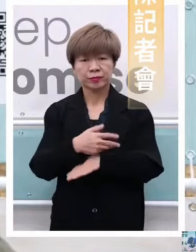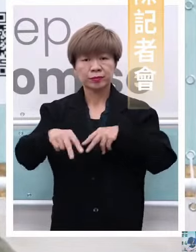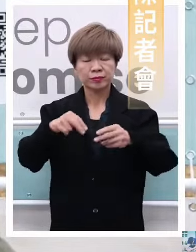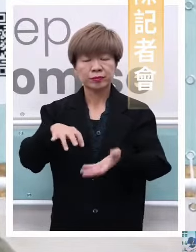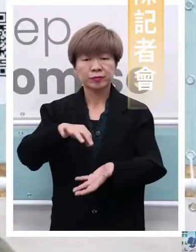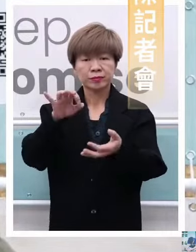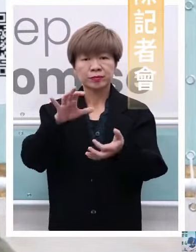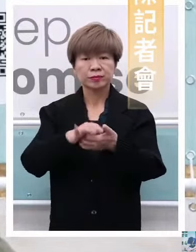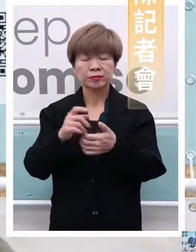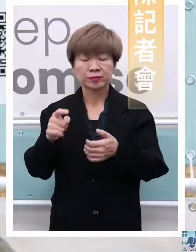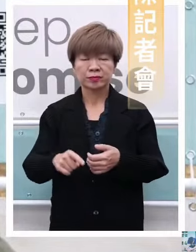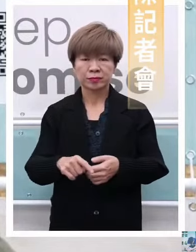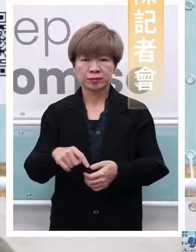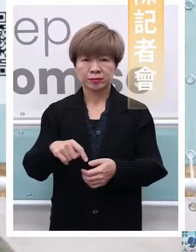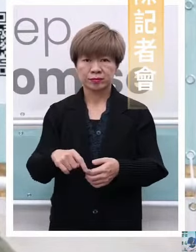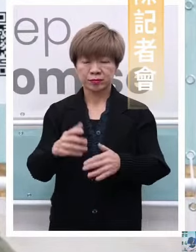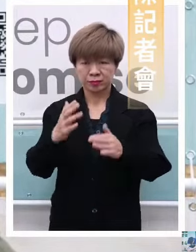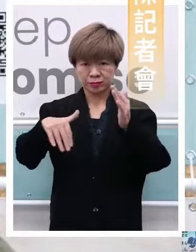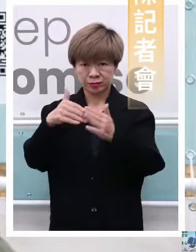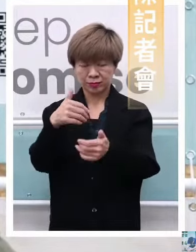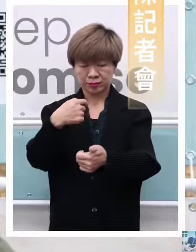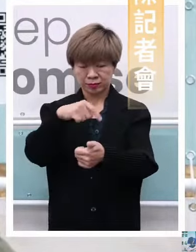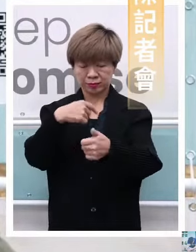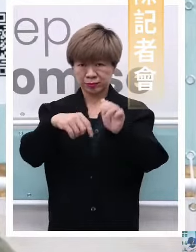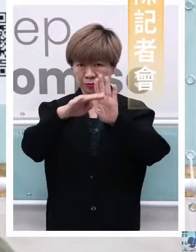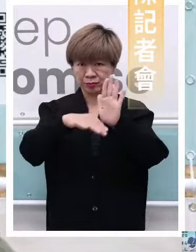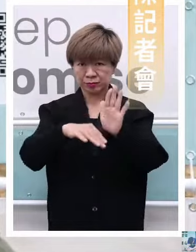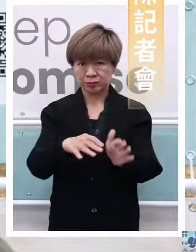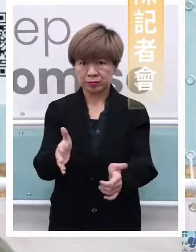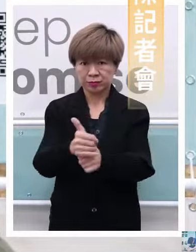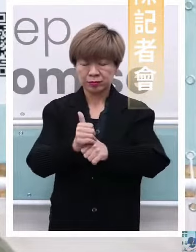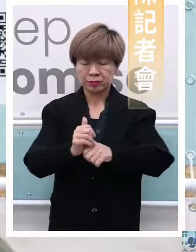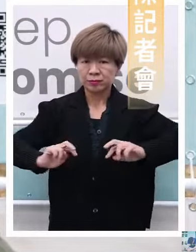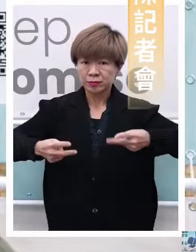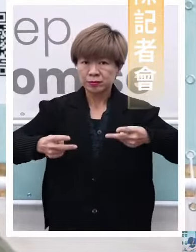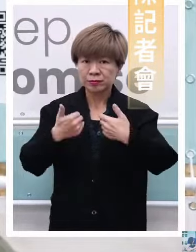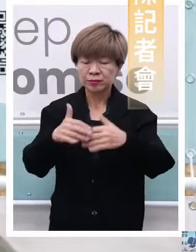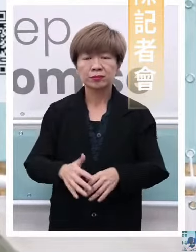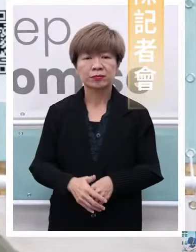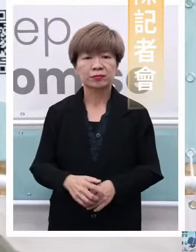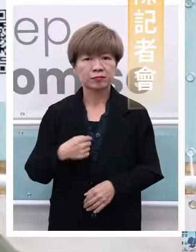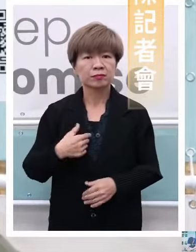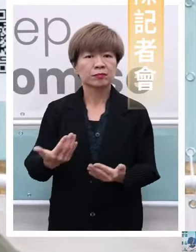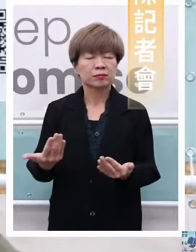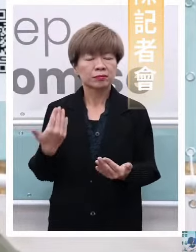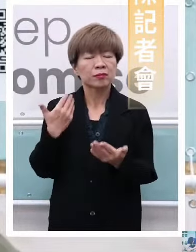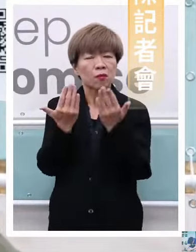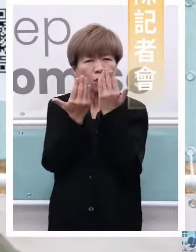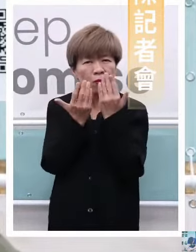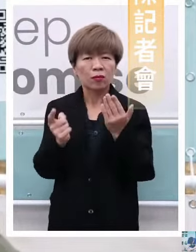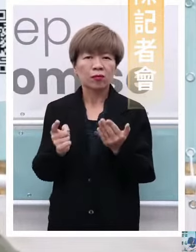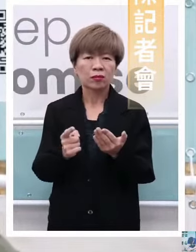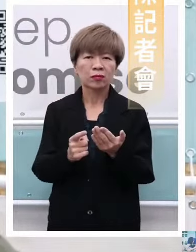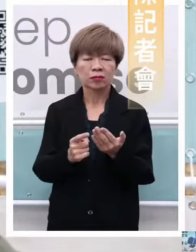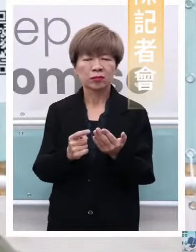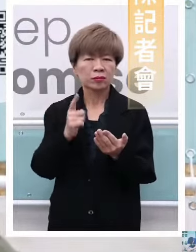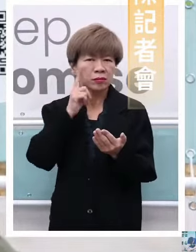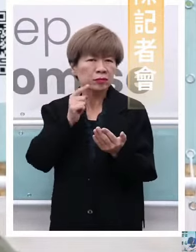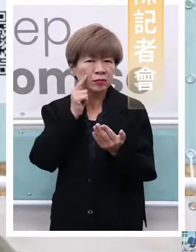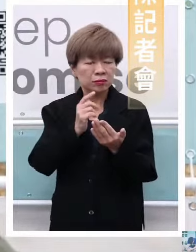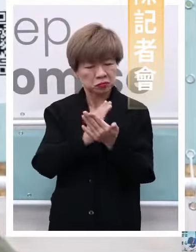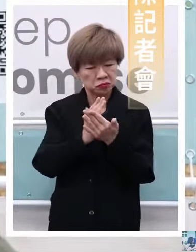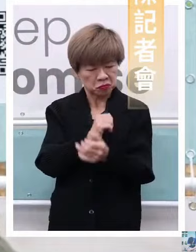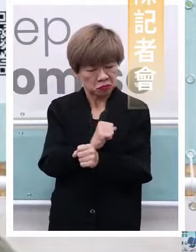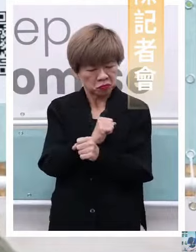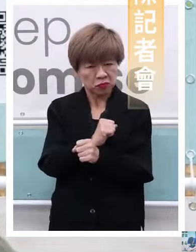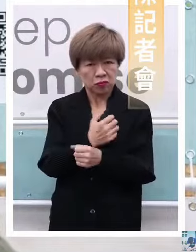要不要改，我是念过顾炎武廉耻的学生，那 除了顾炎武莲子里面剩下的十个字我还